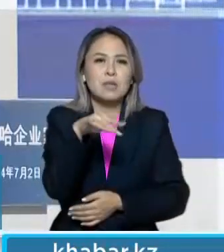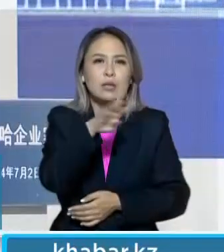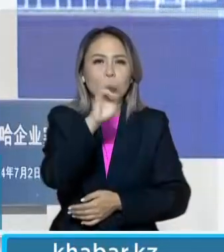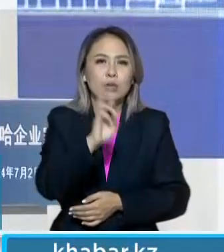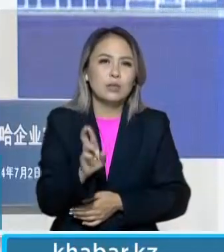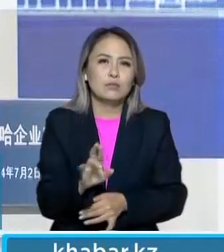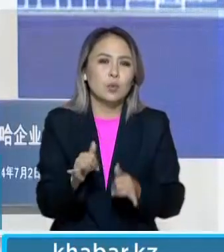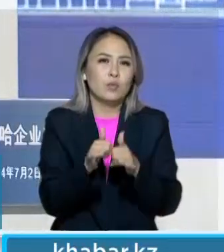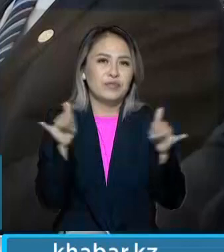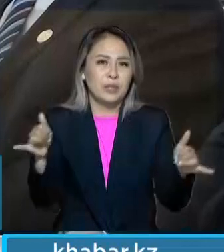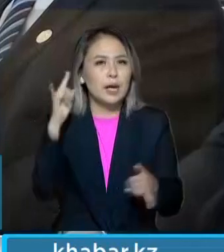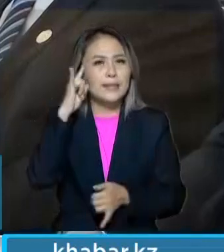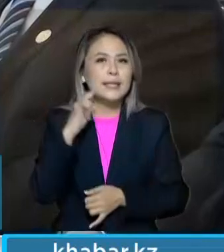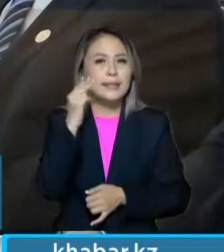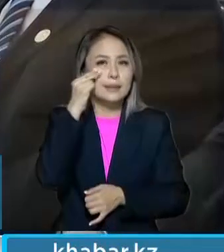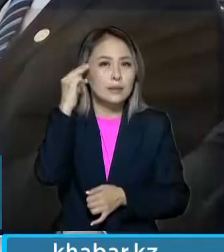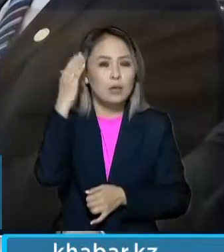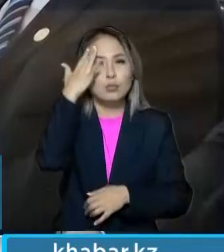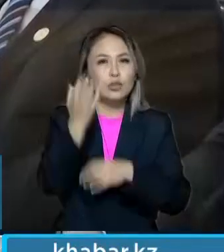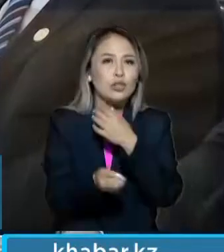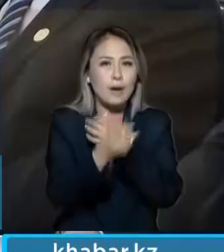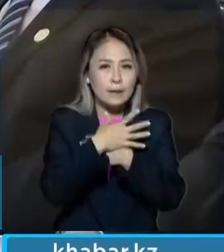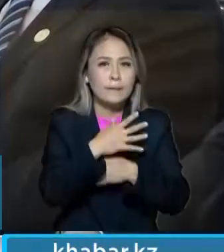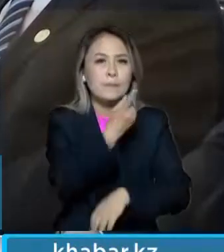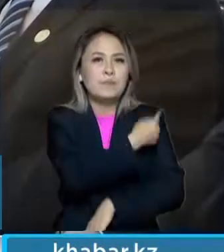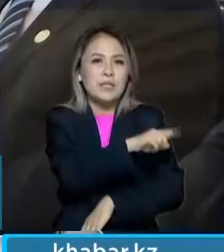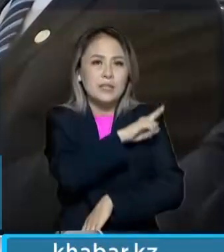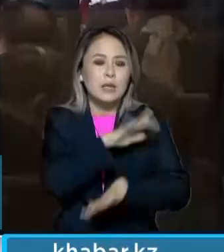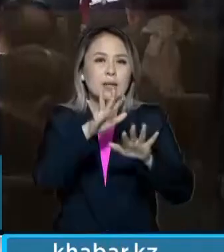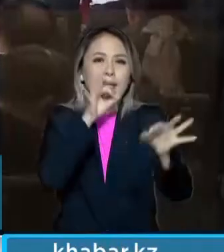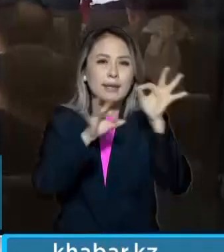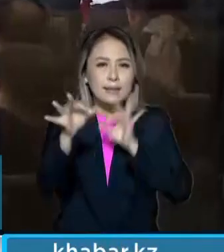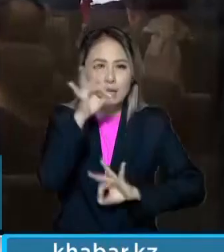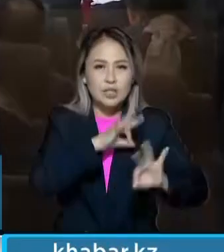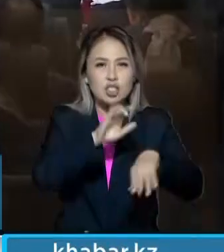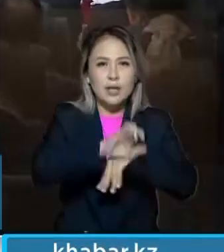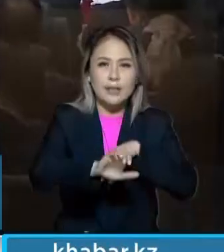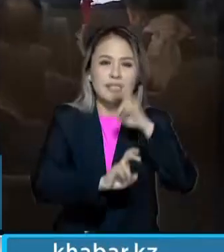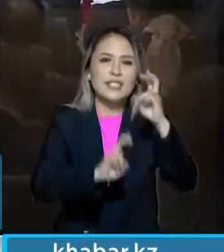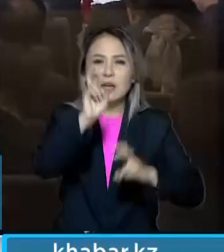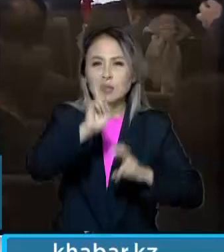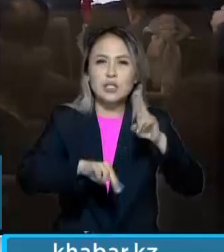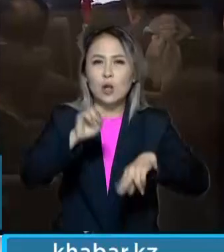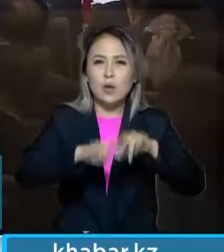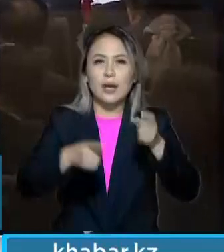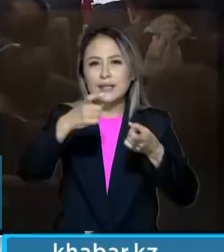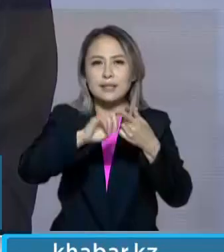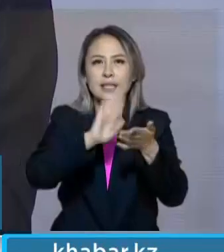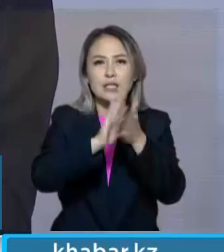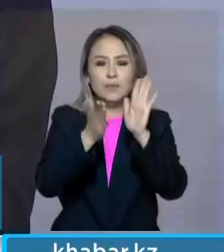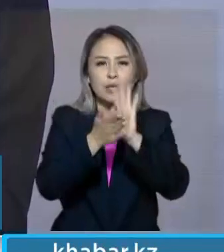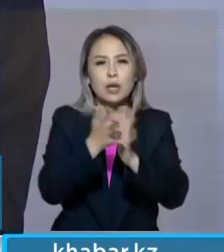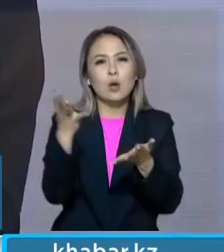доллардан асып жығылады. Осылайша Қазақстан Қытай мұнай құбырын кеңейту, медициналық бұйымдар мен дәрі-дәрмек шығаратын зауыт салуға